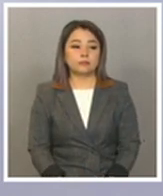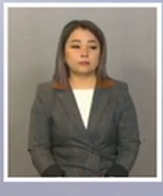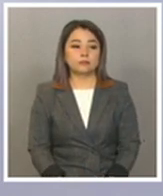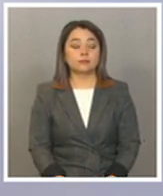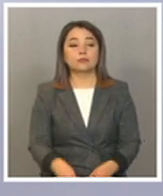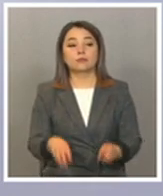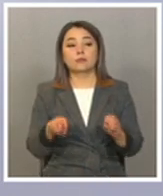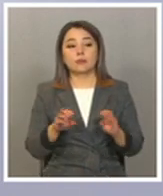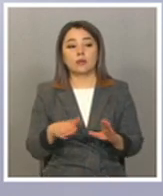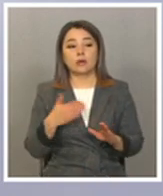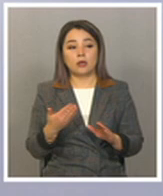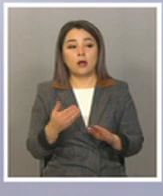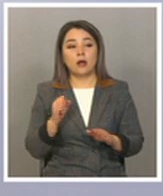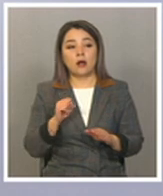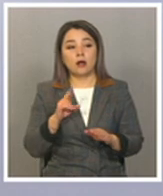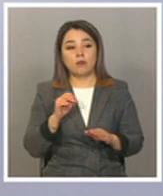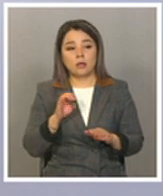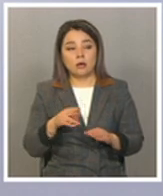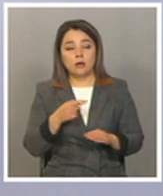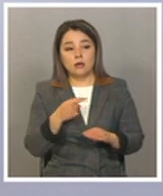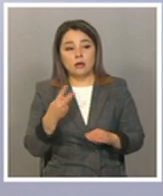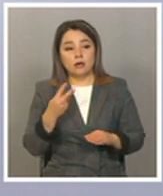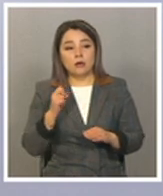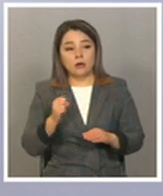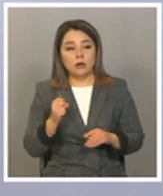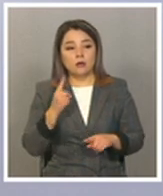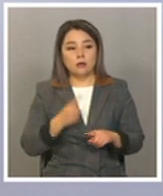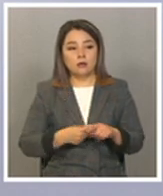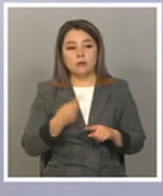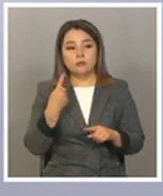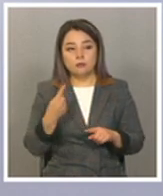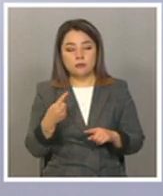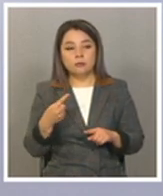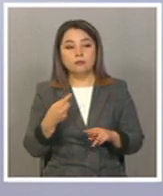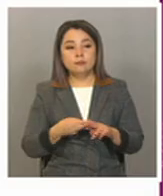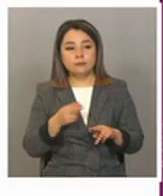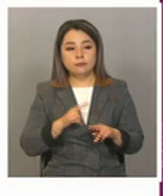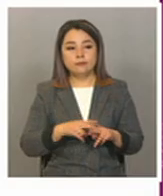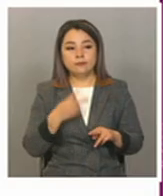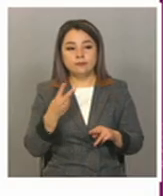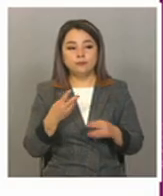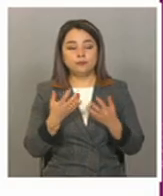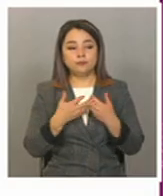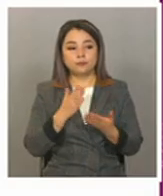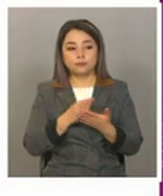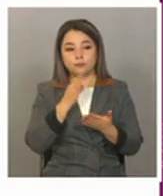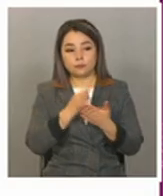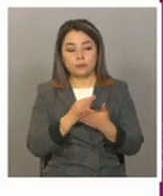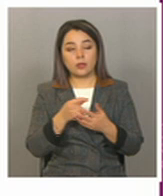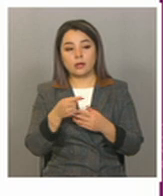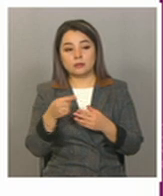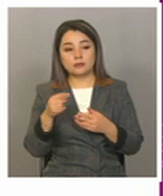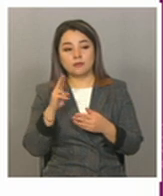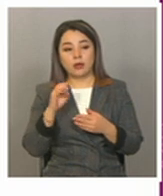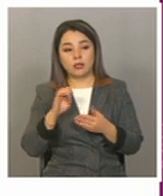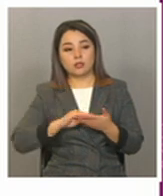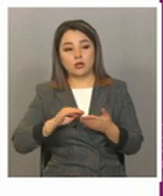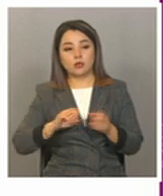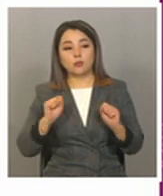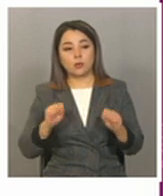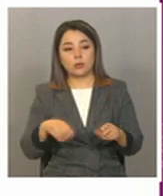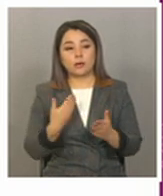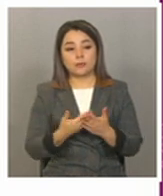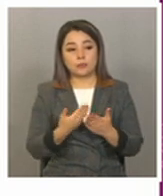Шешуі. А квадрат азайту 2А қосылған 1. Бұл екі өрнектің айырмасын квадраты түрінде жазуға болады.